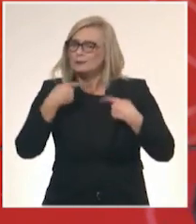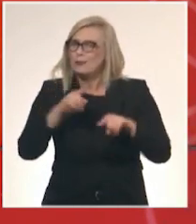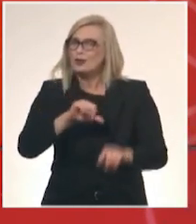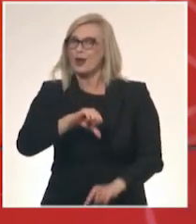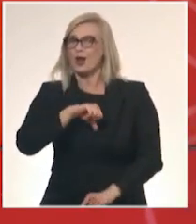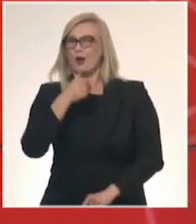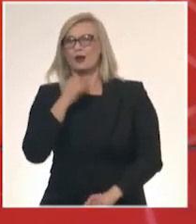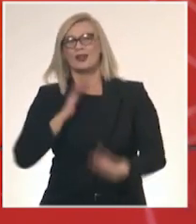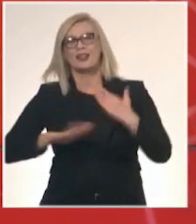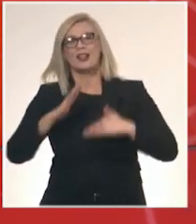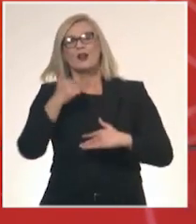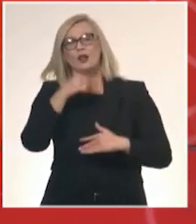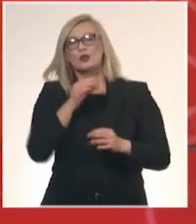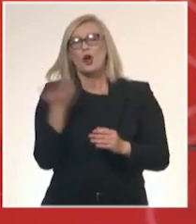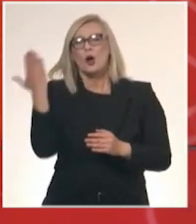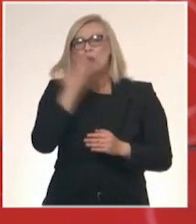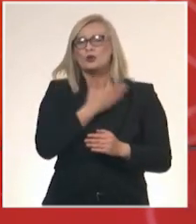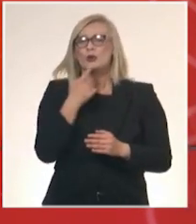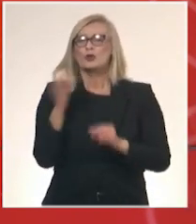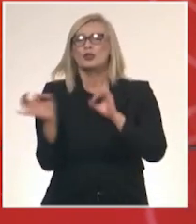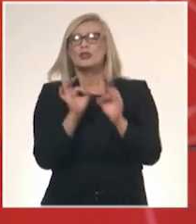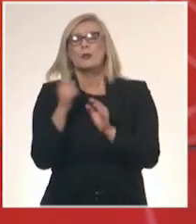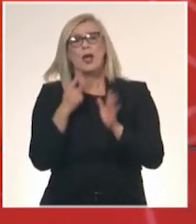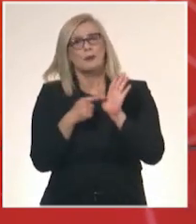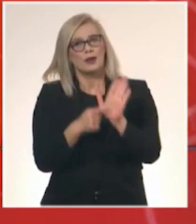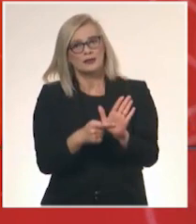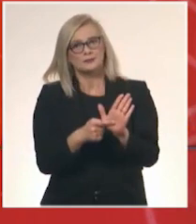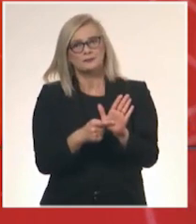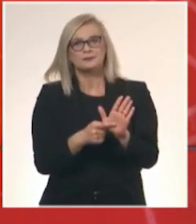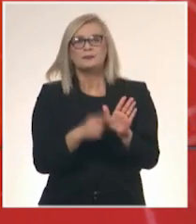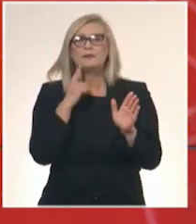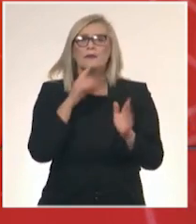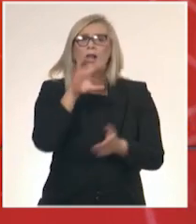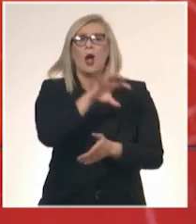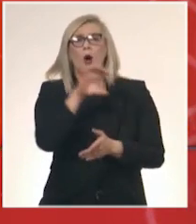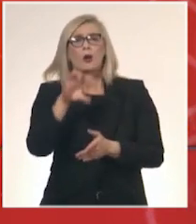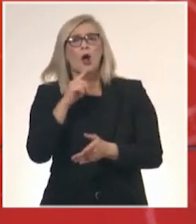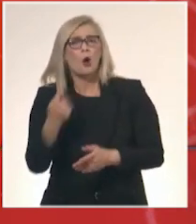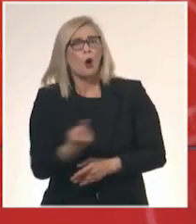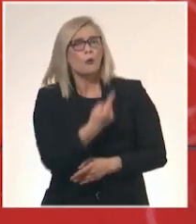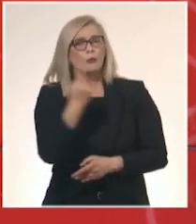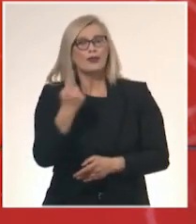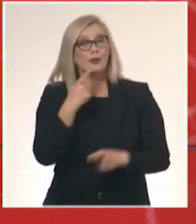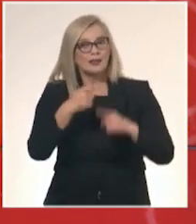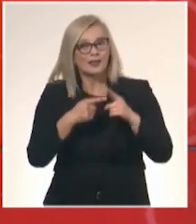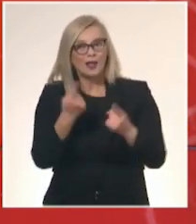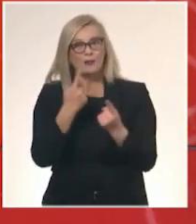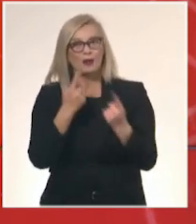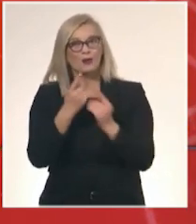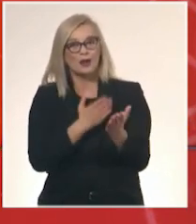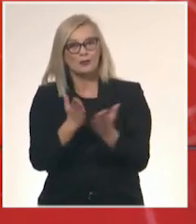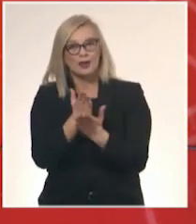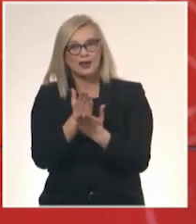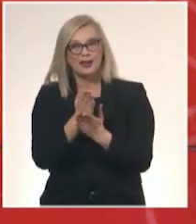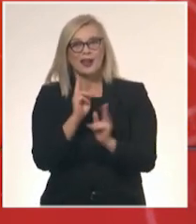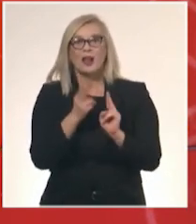и задоволен што успешно се подготвивме и презентиравме дури и за области кои по прв пат се дел од преговарачкиот процес,